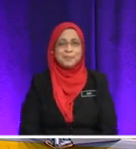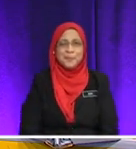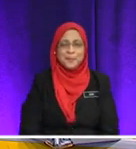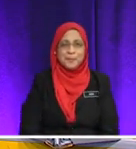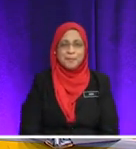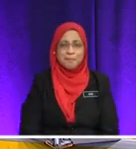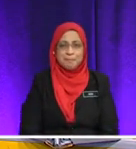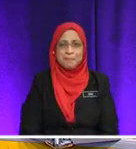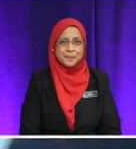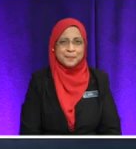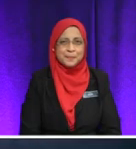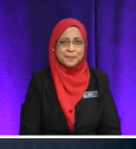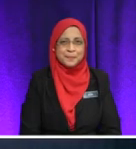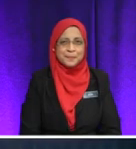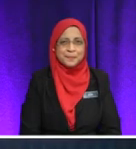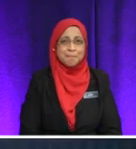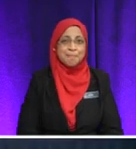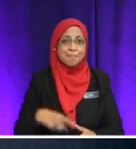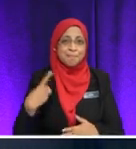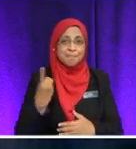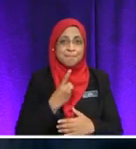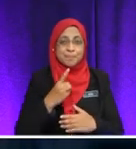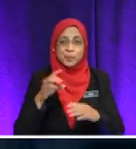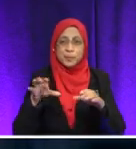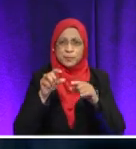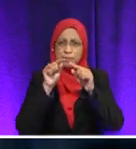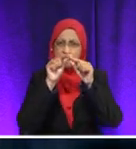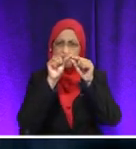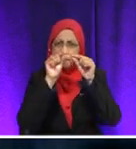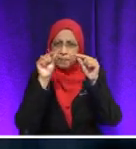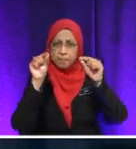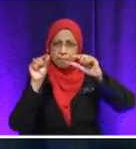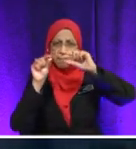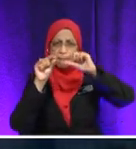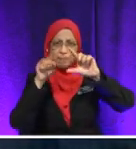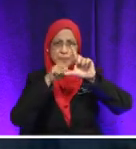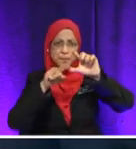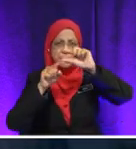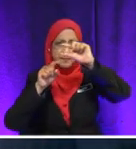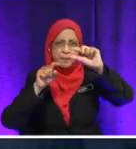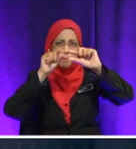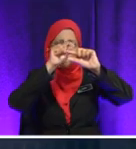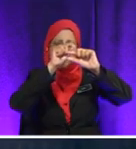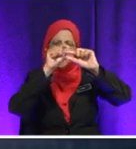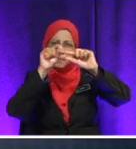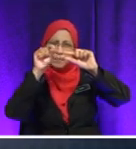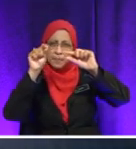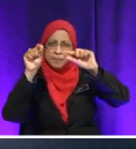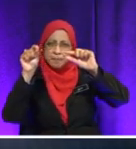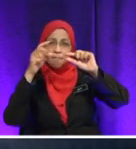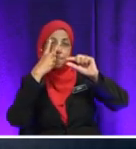di sini oke kita buat satu garis besar untuk kita buat dapat gagasan unjuran Oke ini saya